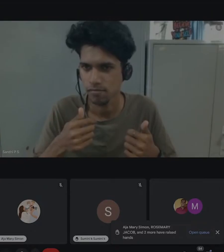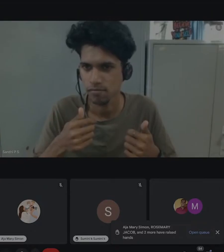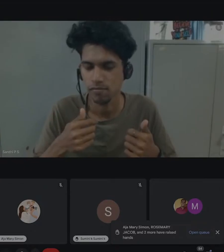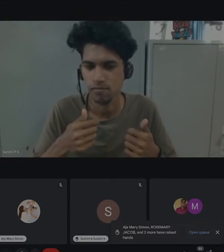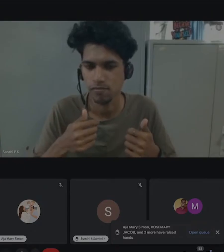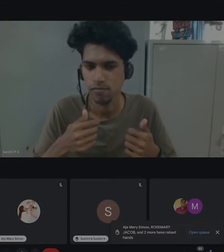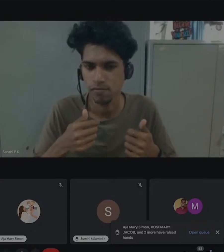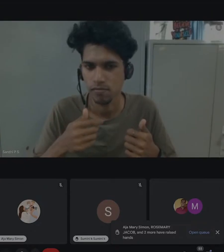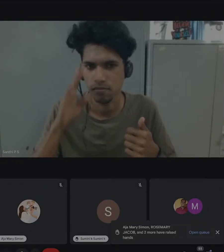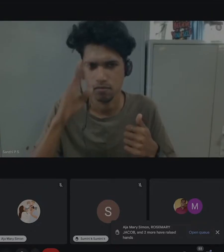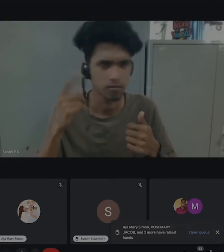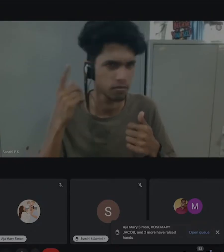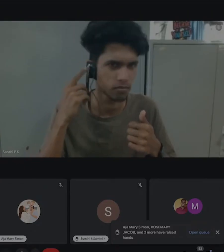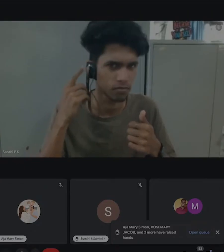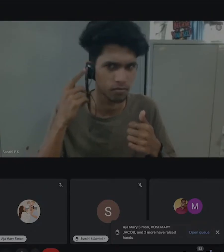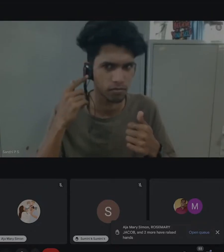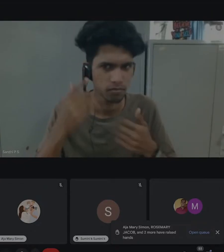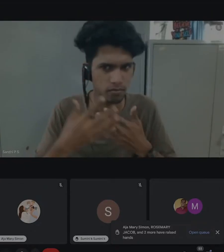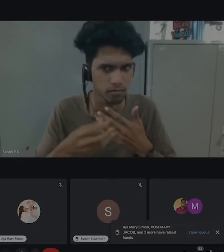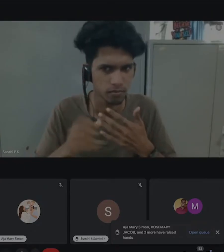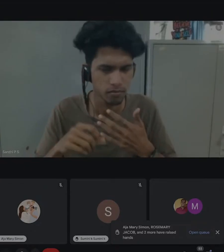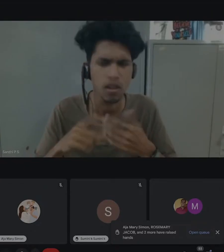ഹലോ കേക്കാമോ?